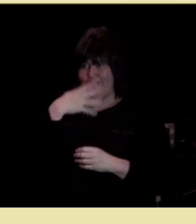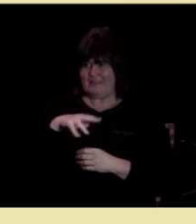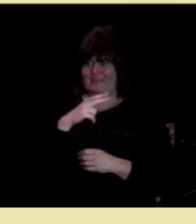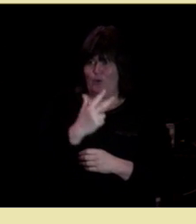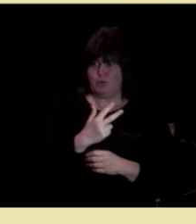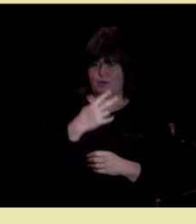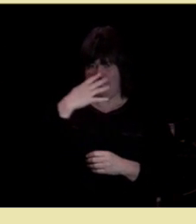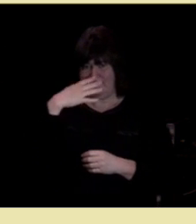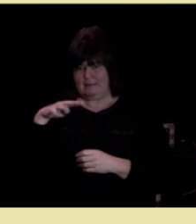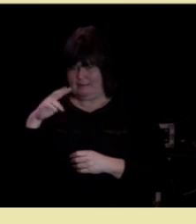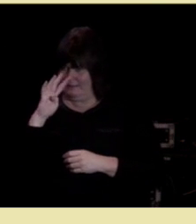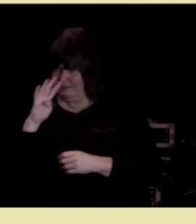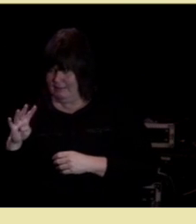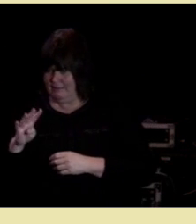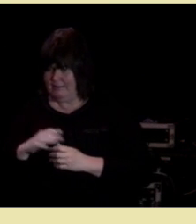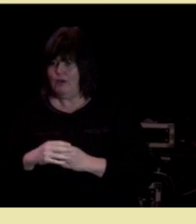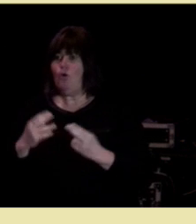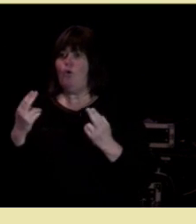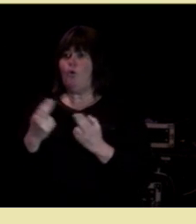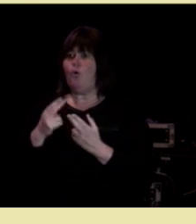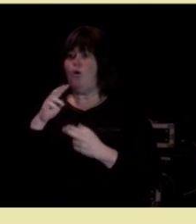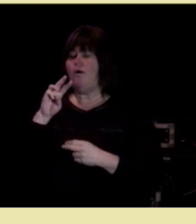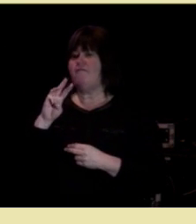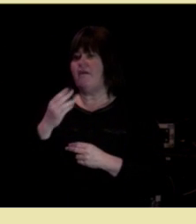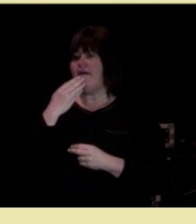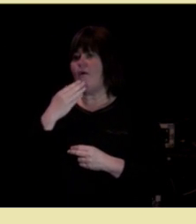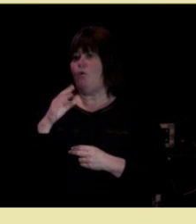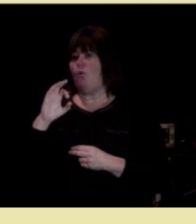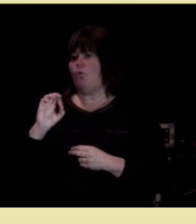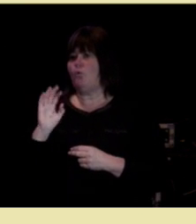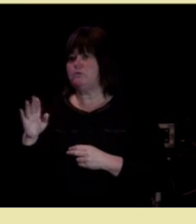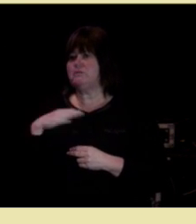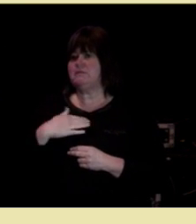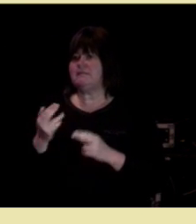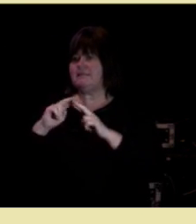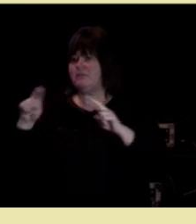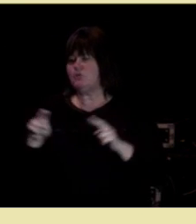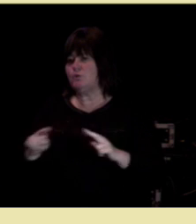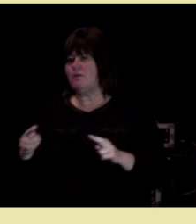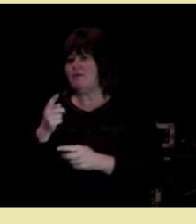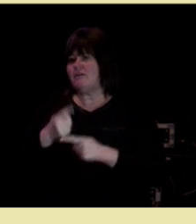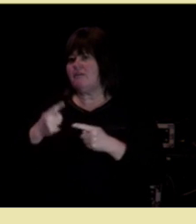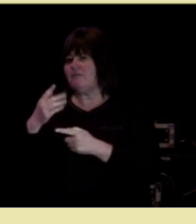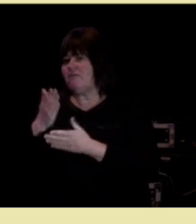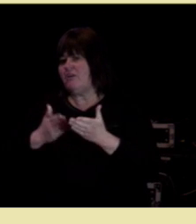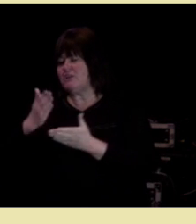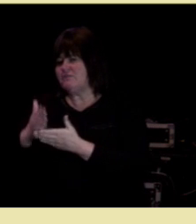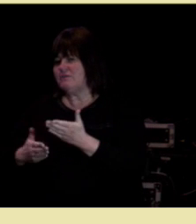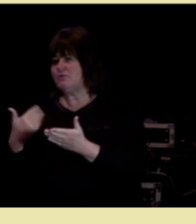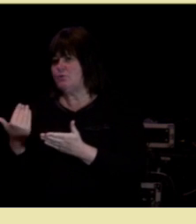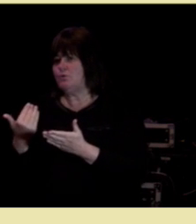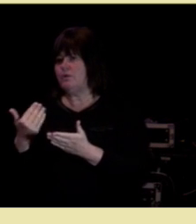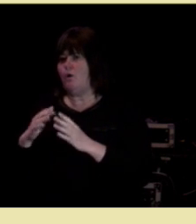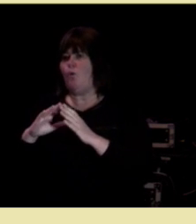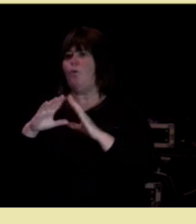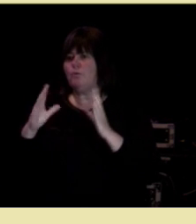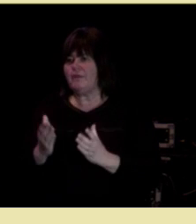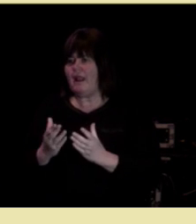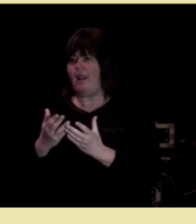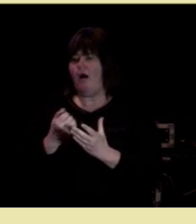WHOs internasjonale klassifikasjon av eller modell for funksjon, funksjonssvikt og